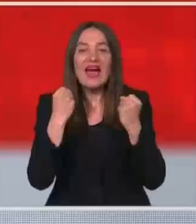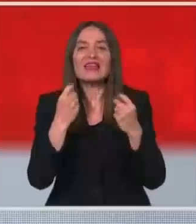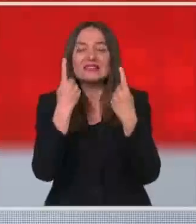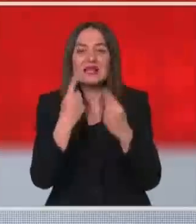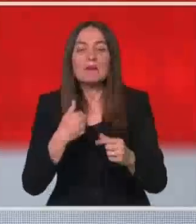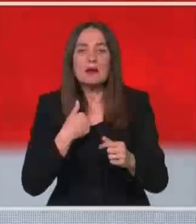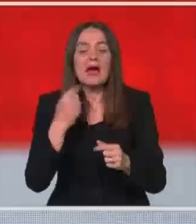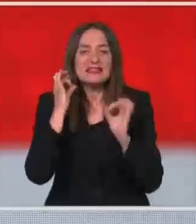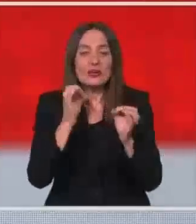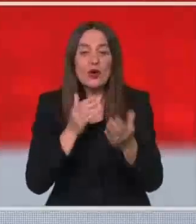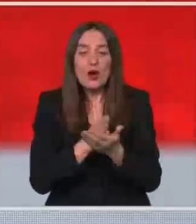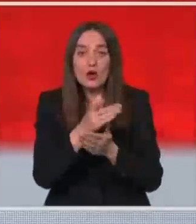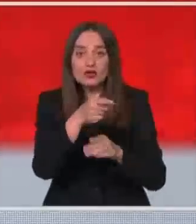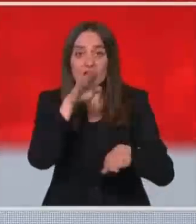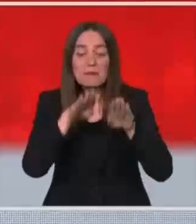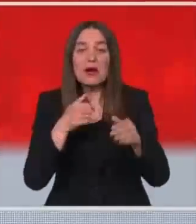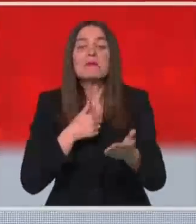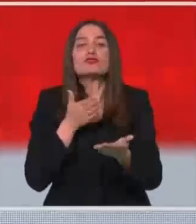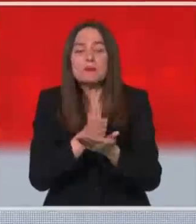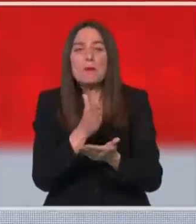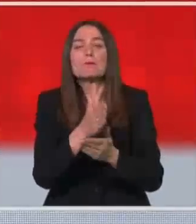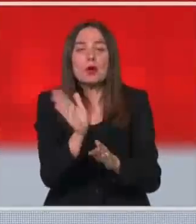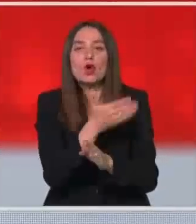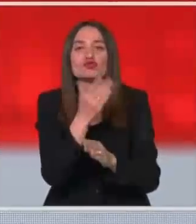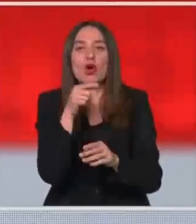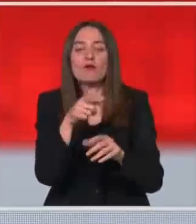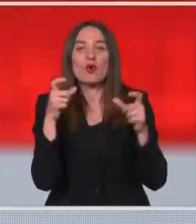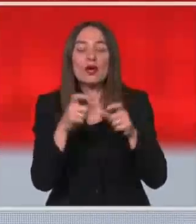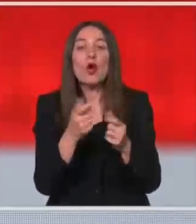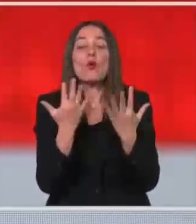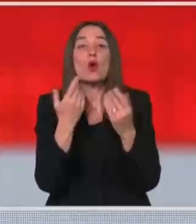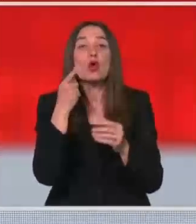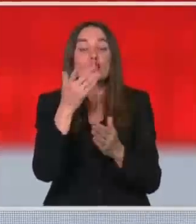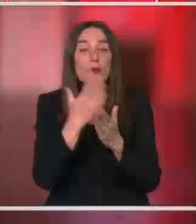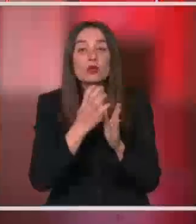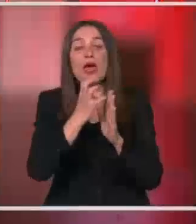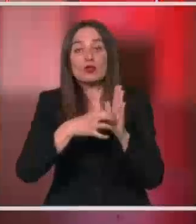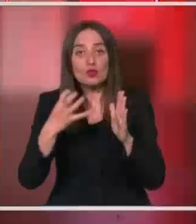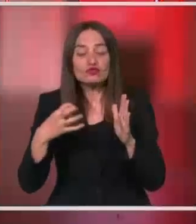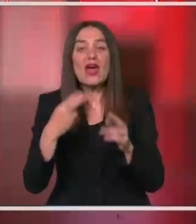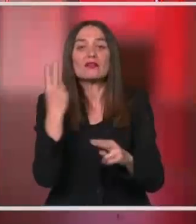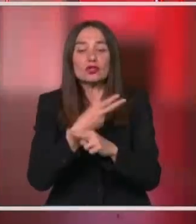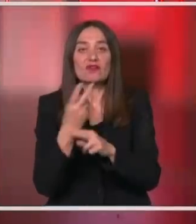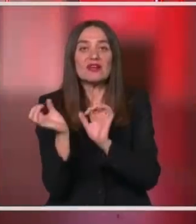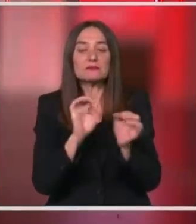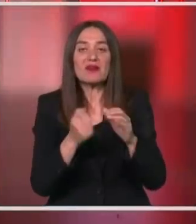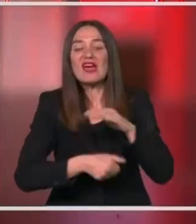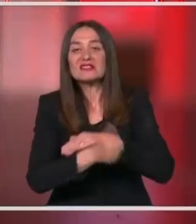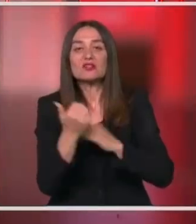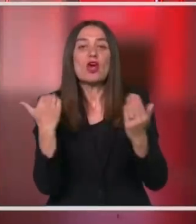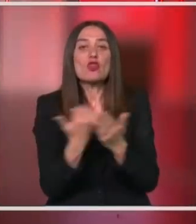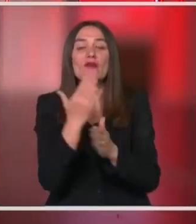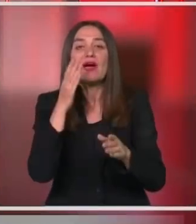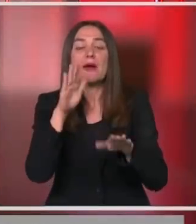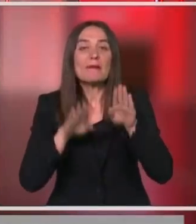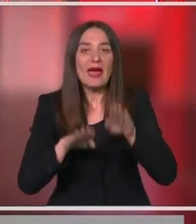siguran da ćemo kroz ove mere proći ovu krizu. Naravno, sami ste rekli, ukoliko to bude duže trajalo, država je spremna da izađe i sa novim merama. A to